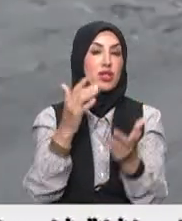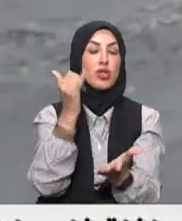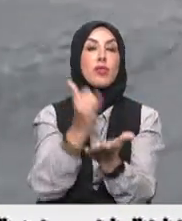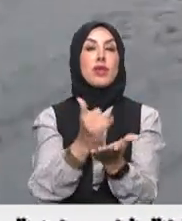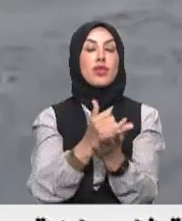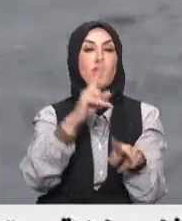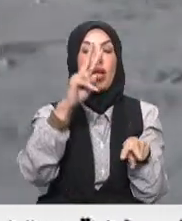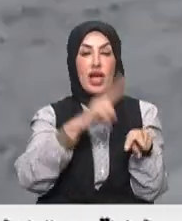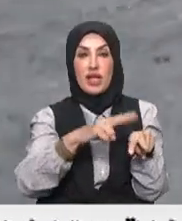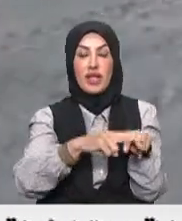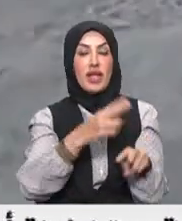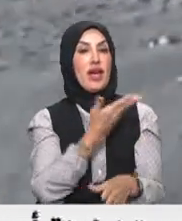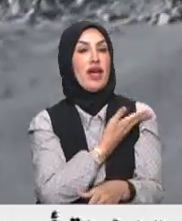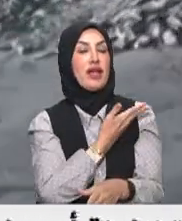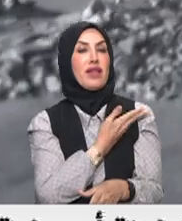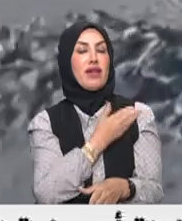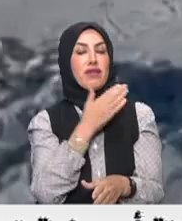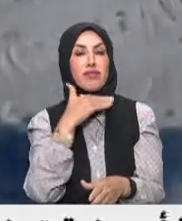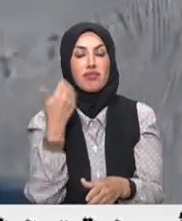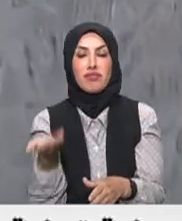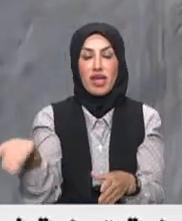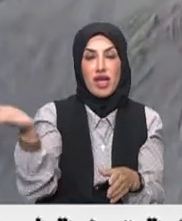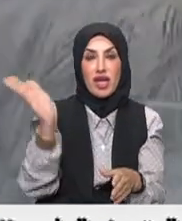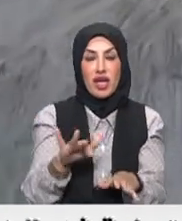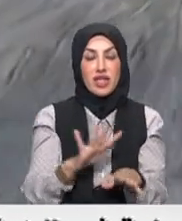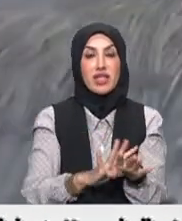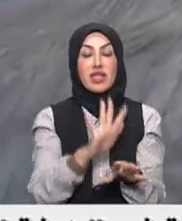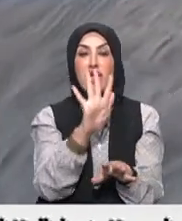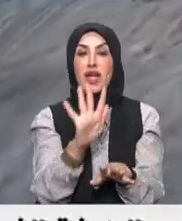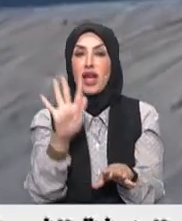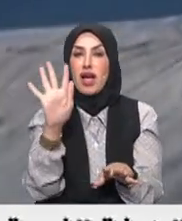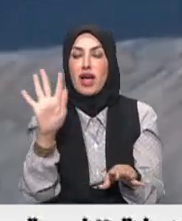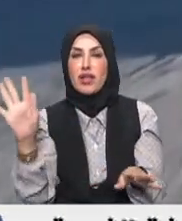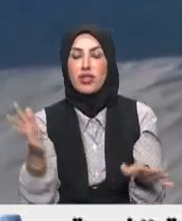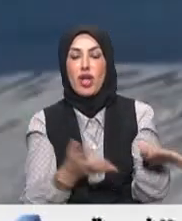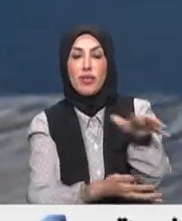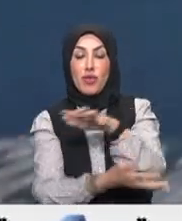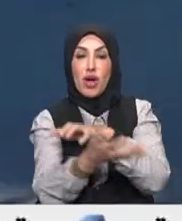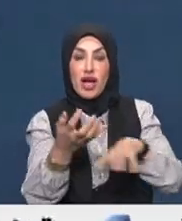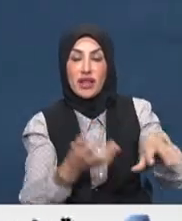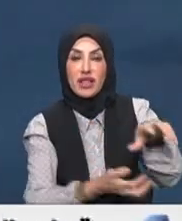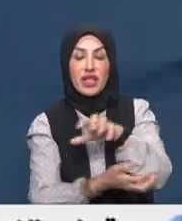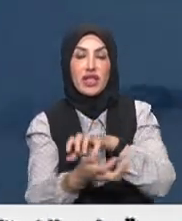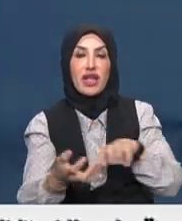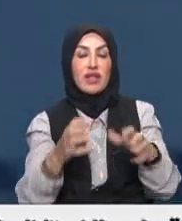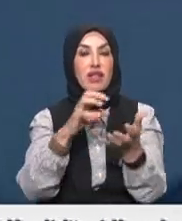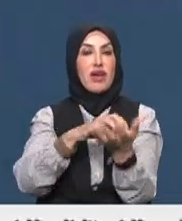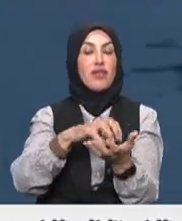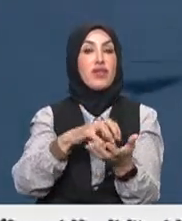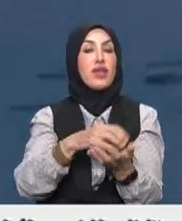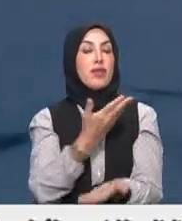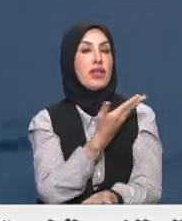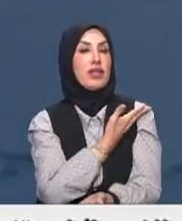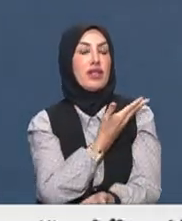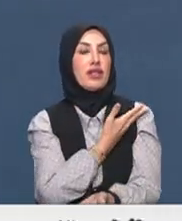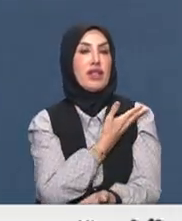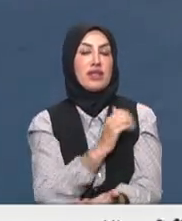والضفه ويشعل فتي الحرب شامله تتعدى الحدود في المنطقه الموعوده بالجمر